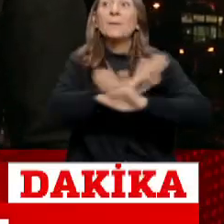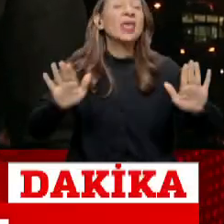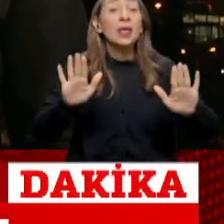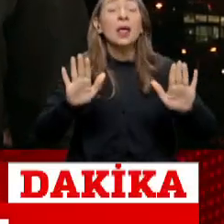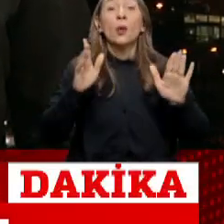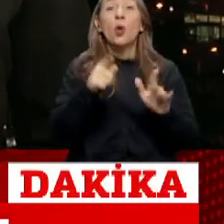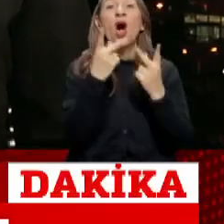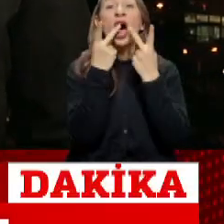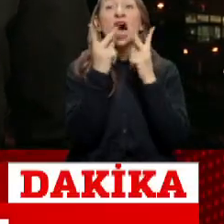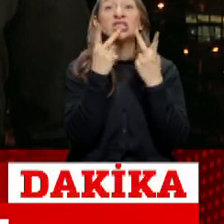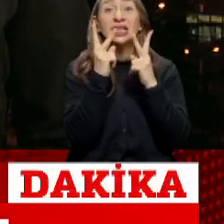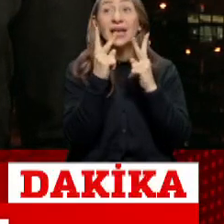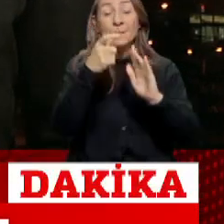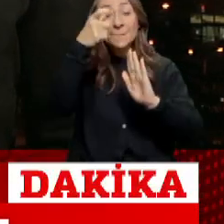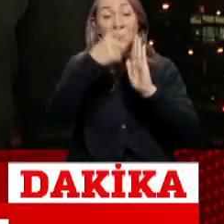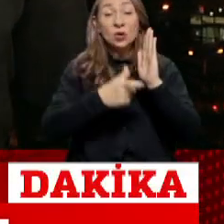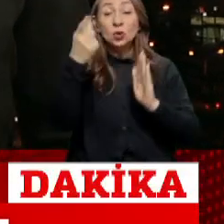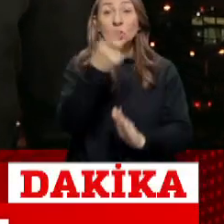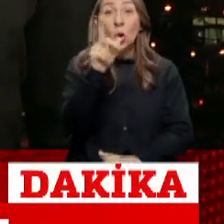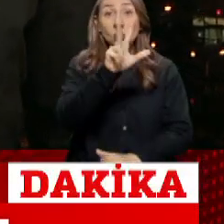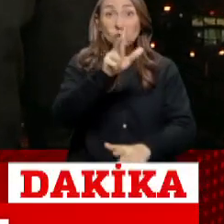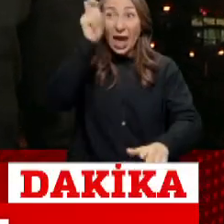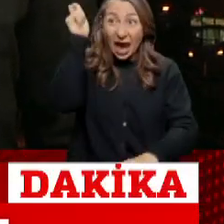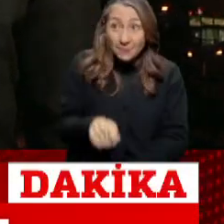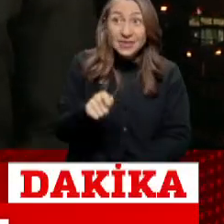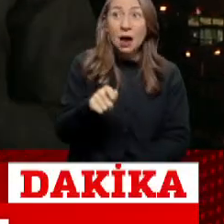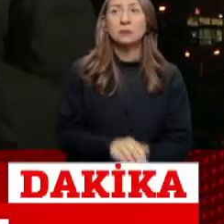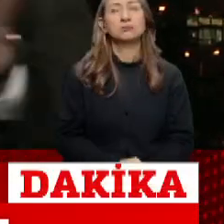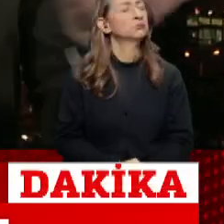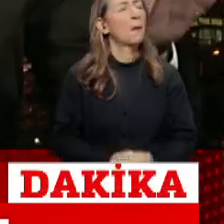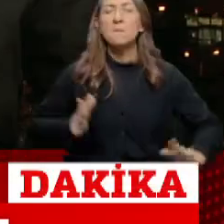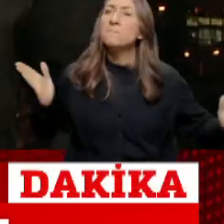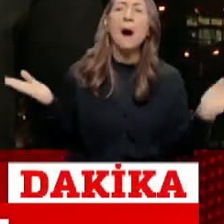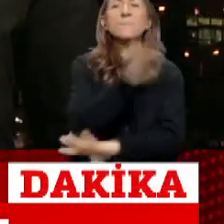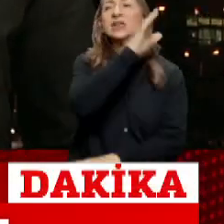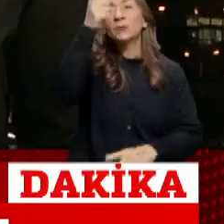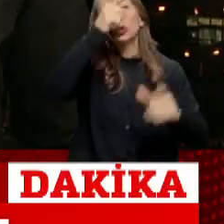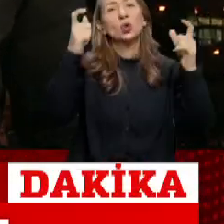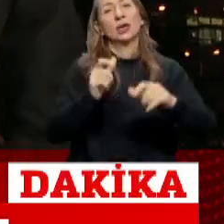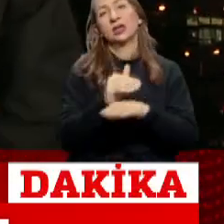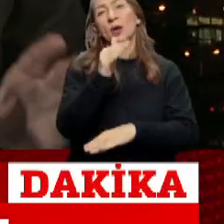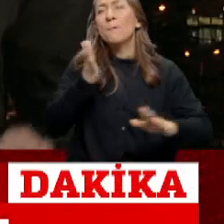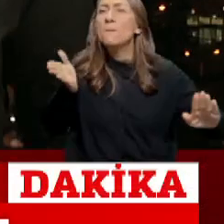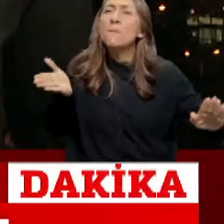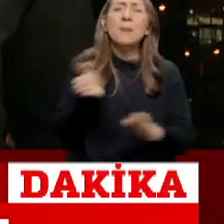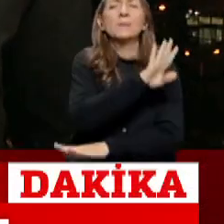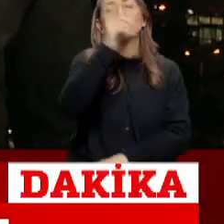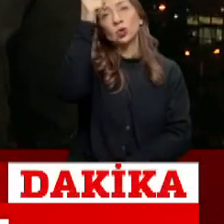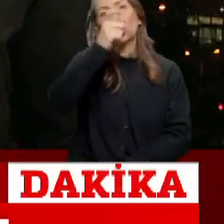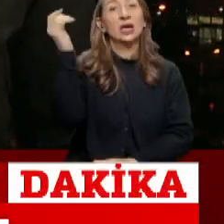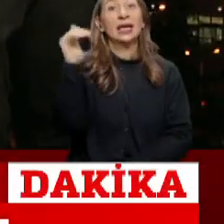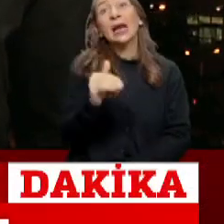bu açıkladıkları metnin %30'unu gerçekleştirseler bambaşka bir Türkiye'de yaşarız bence. Bambaşka bir Türkiye gelir